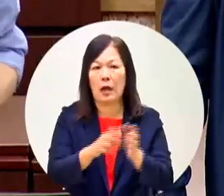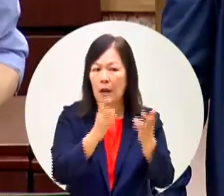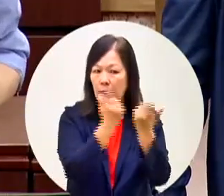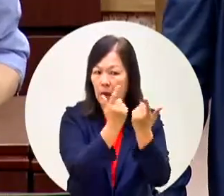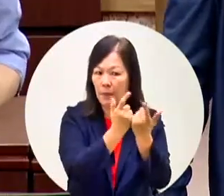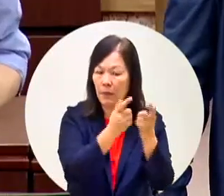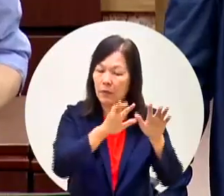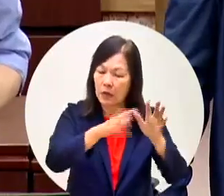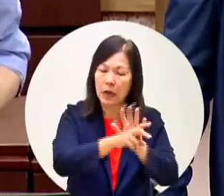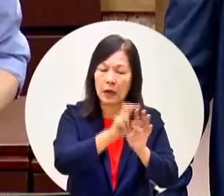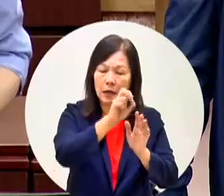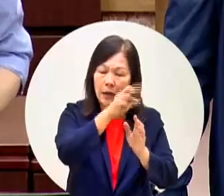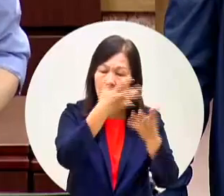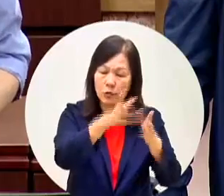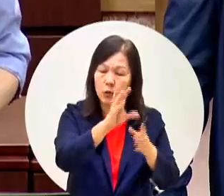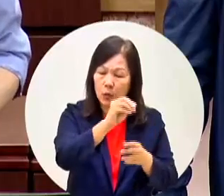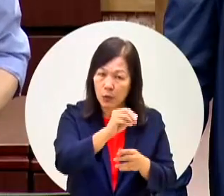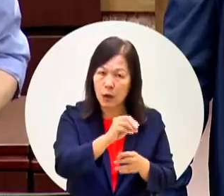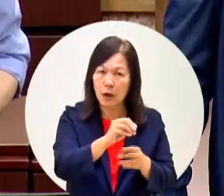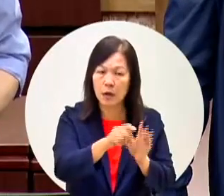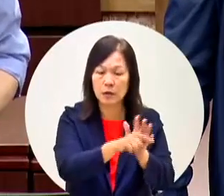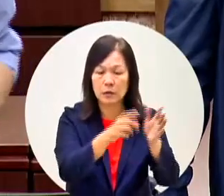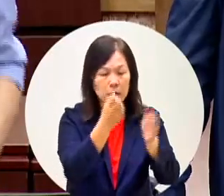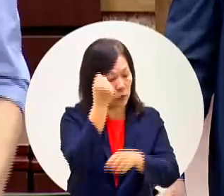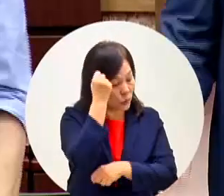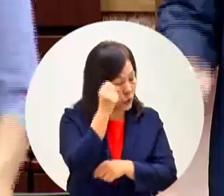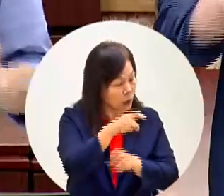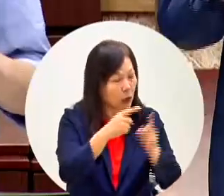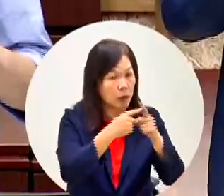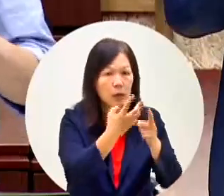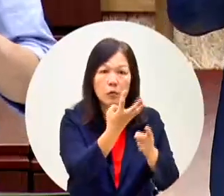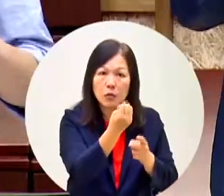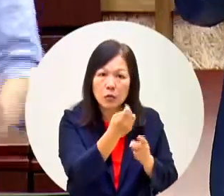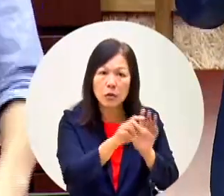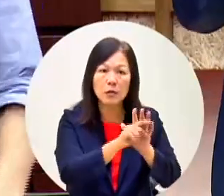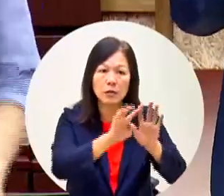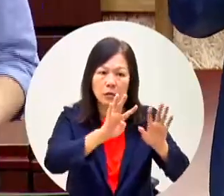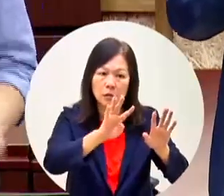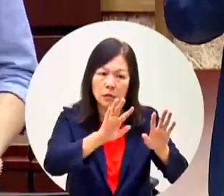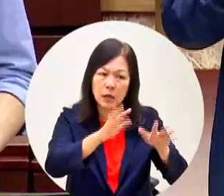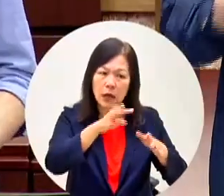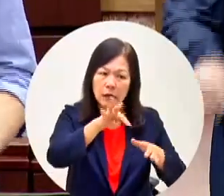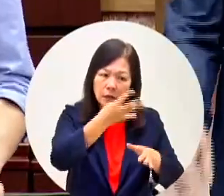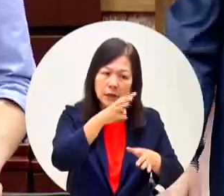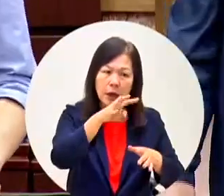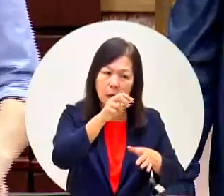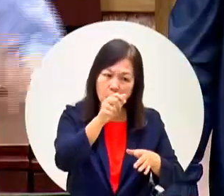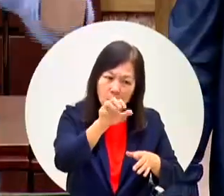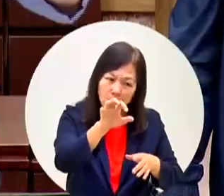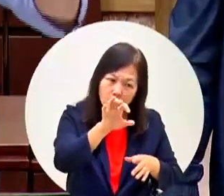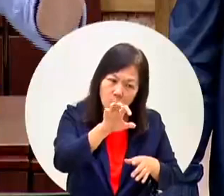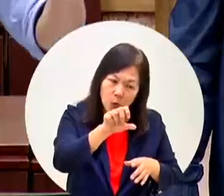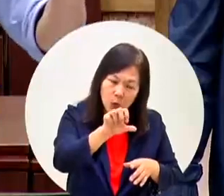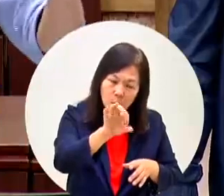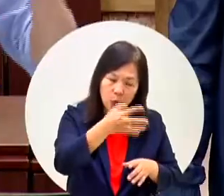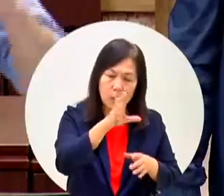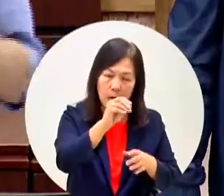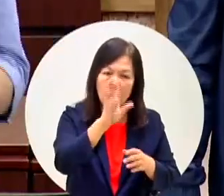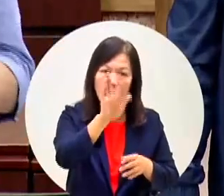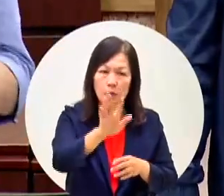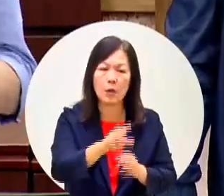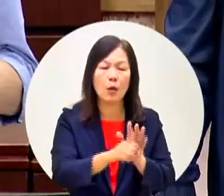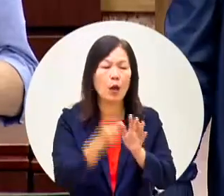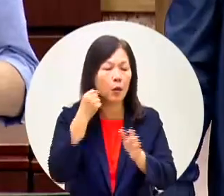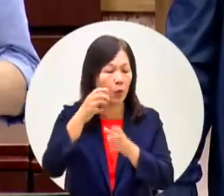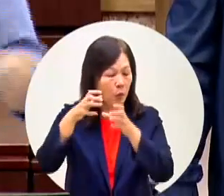居台北市人口有多少呢？可能就有400万500万。未来的高雄，我们青年局成立之后，我们外漂的